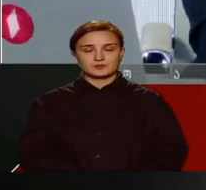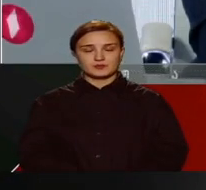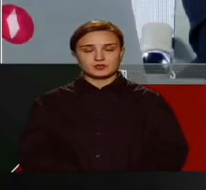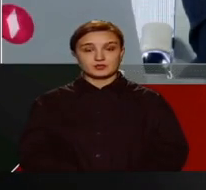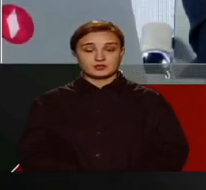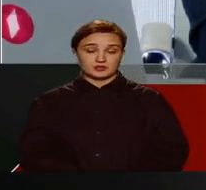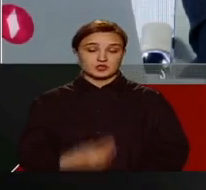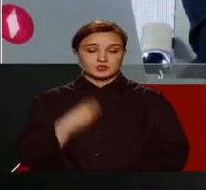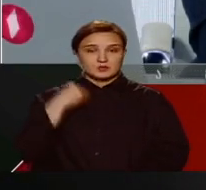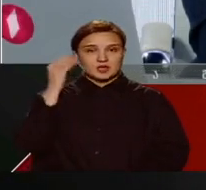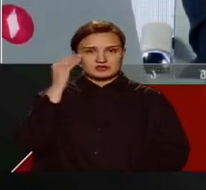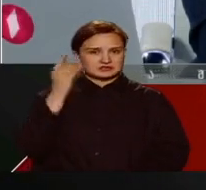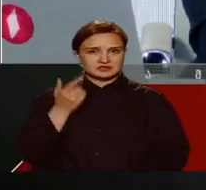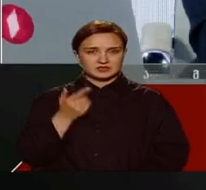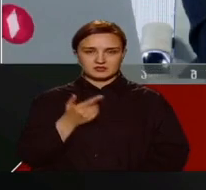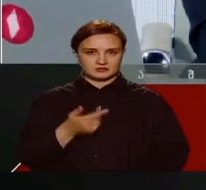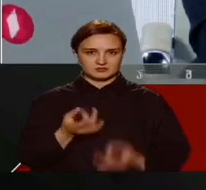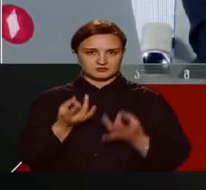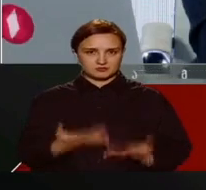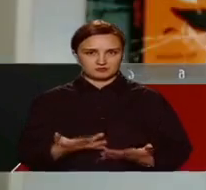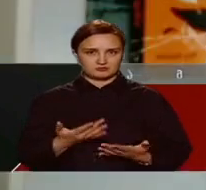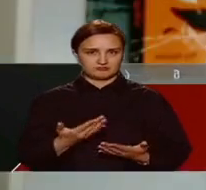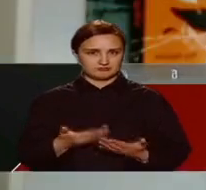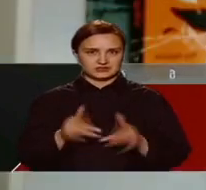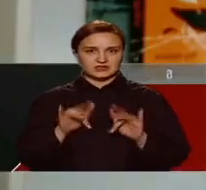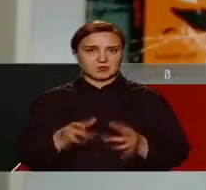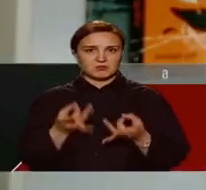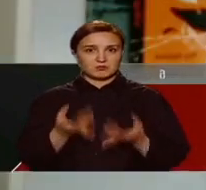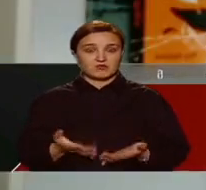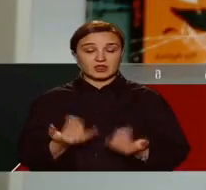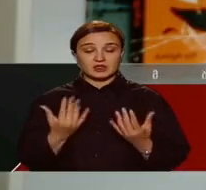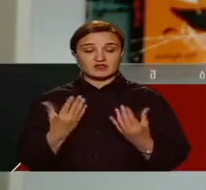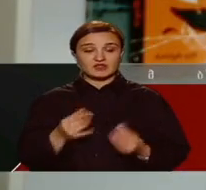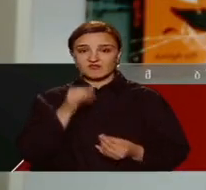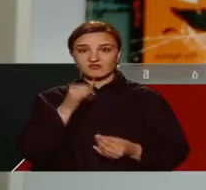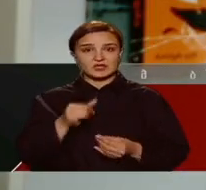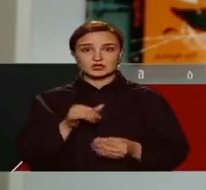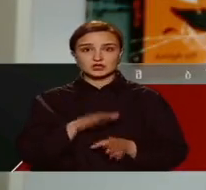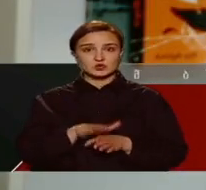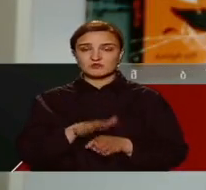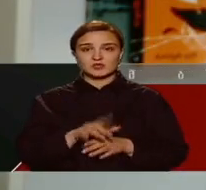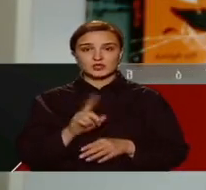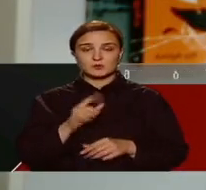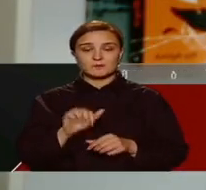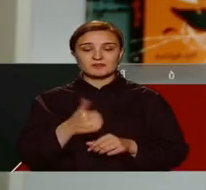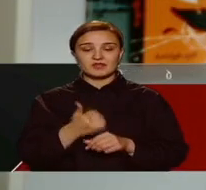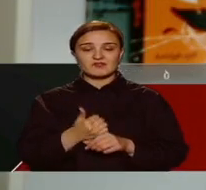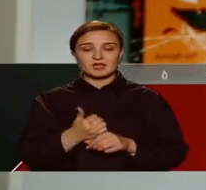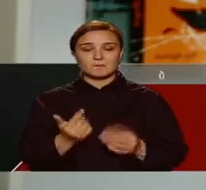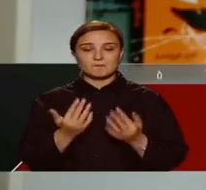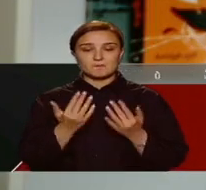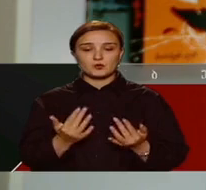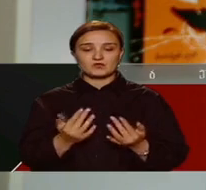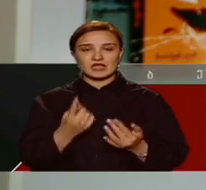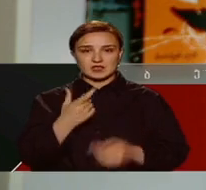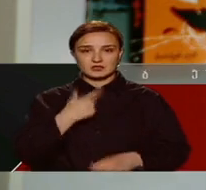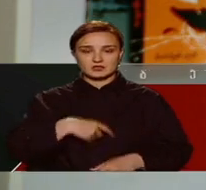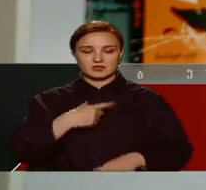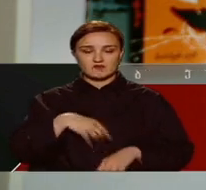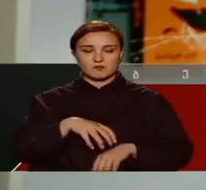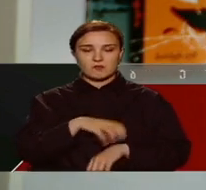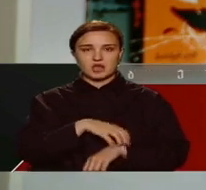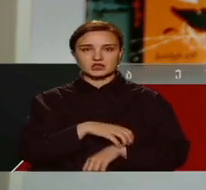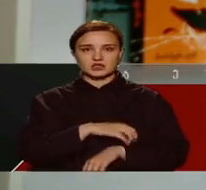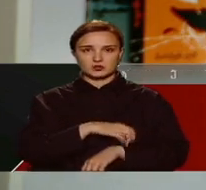Ჩემი აზრით საქმე ძალიან მარტივად არის. დღევანდელ პირობებში იმიტომ ვერ შესრულდება, რომ თავარი მოთხოვნა არის ერთპიროვნული და ერთპარტიული მართველობის